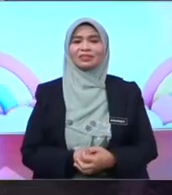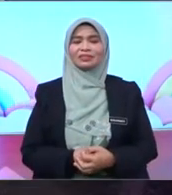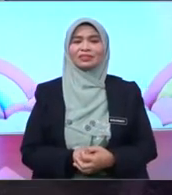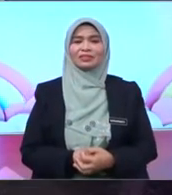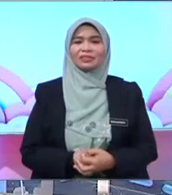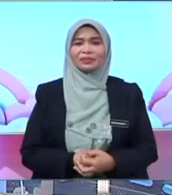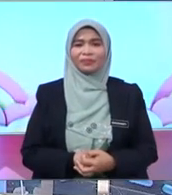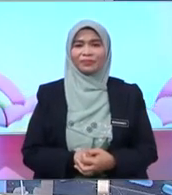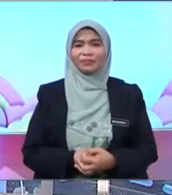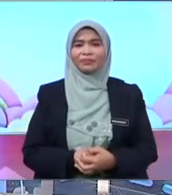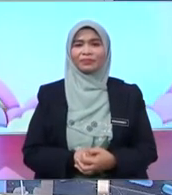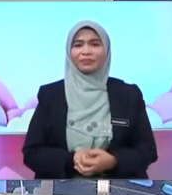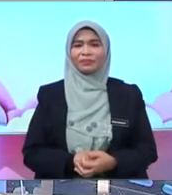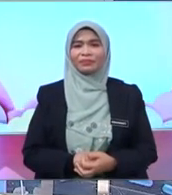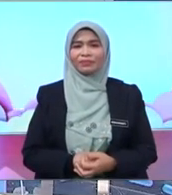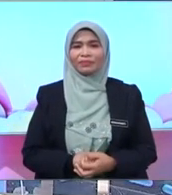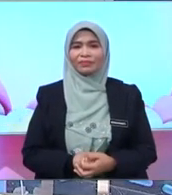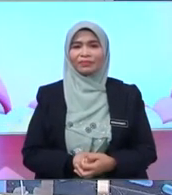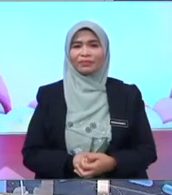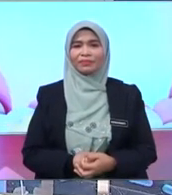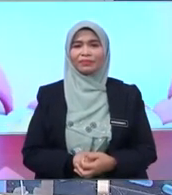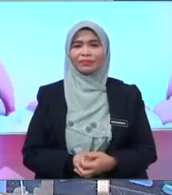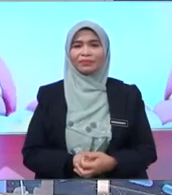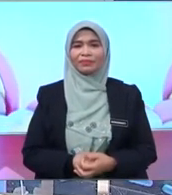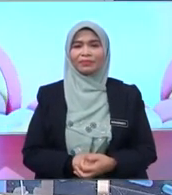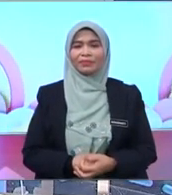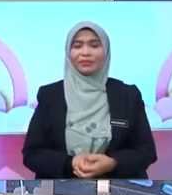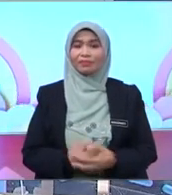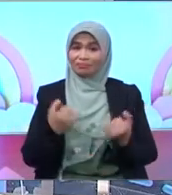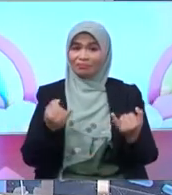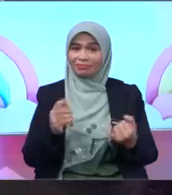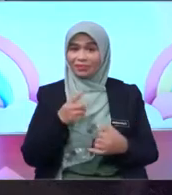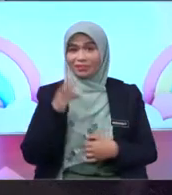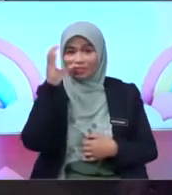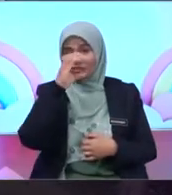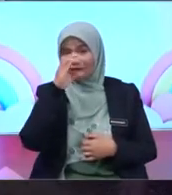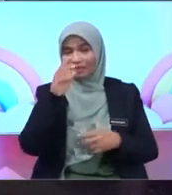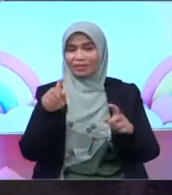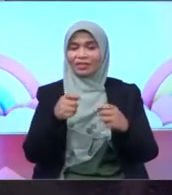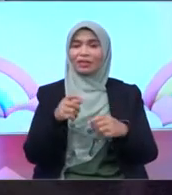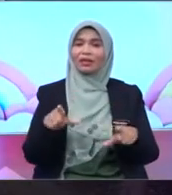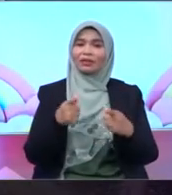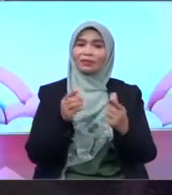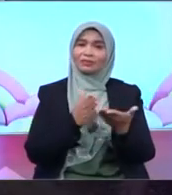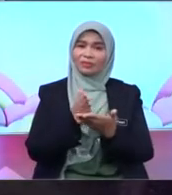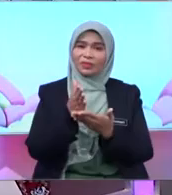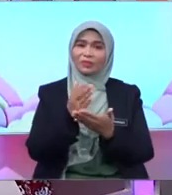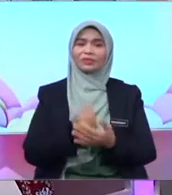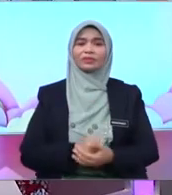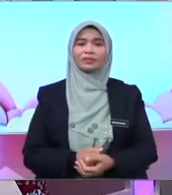ja Rahe Oke sekarang kita cari tingkah laku yang seterusnya